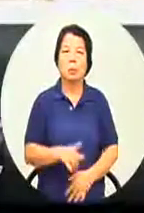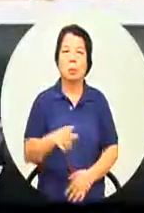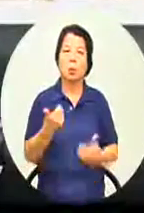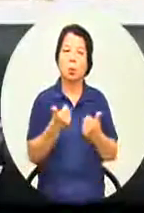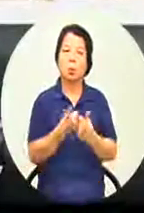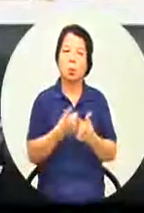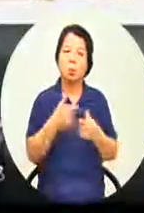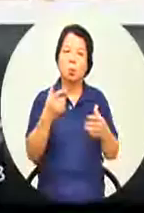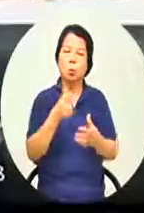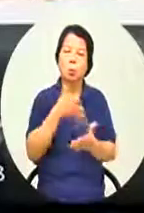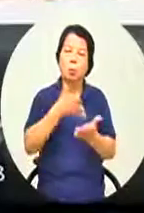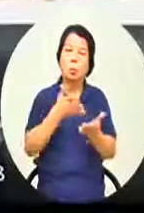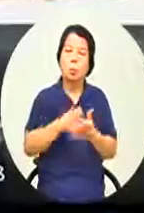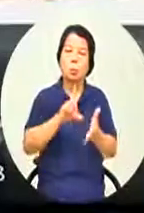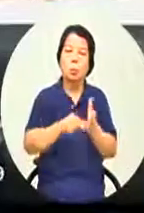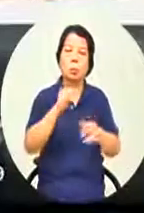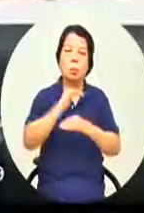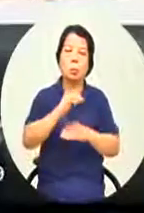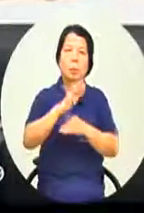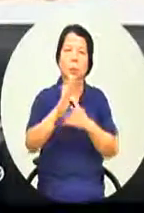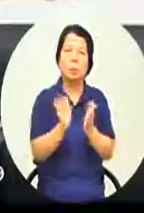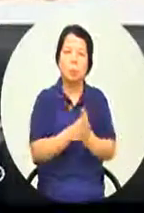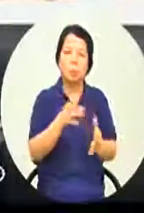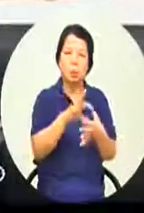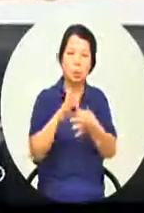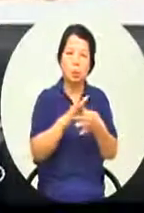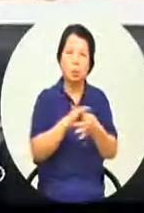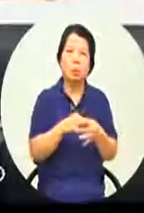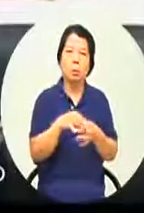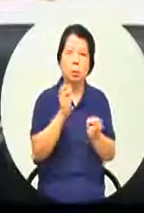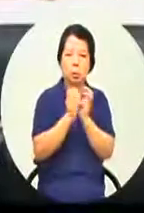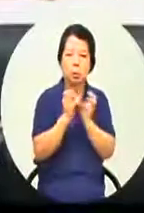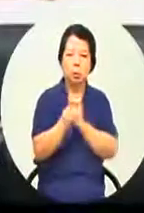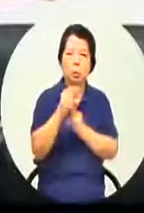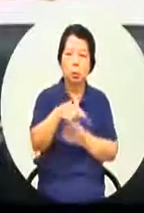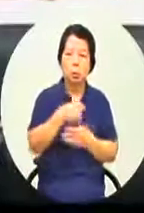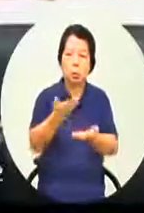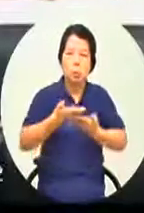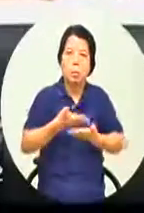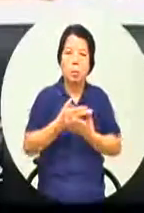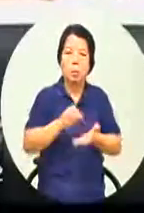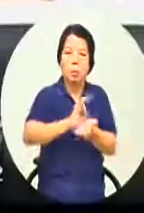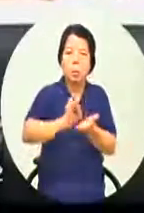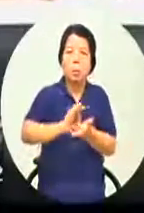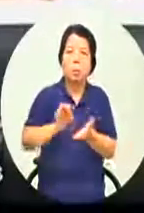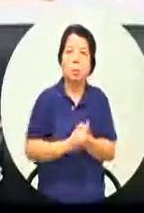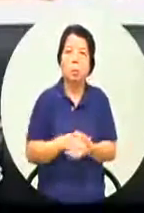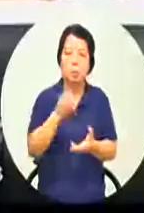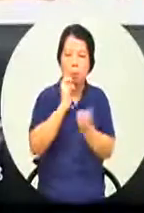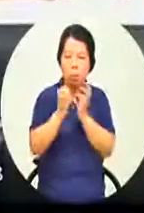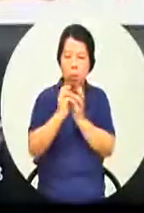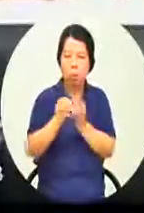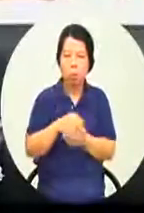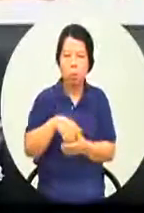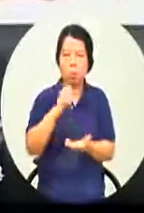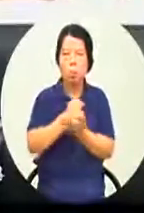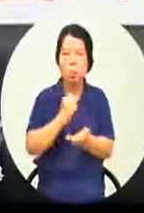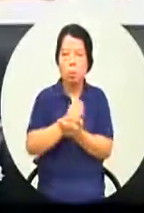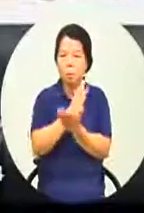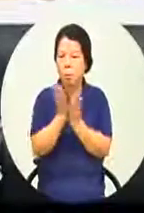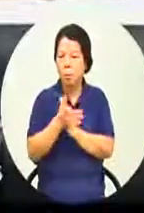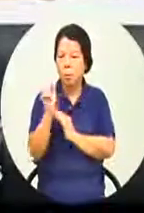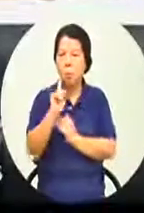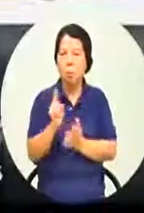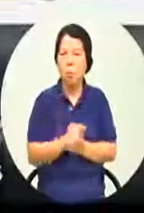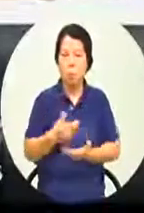给你时间，请你把相关的这些续名、你们的收入支出、详细办了哪一些项目，让